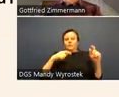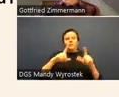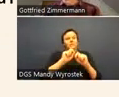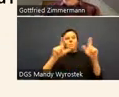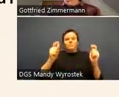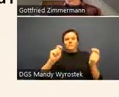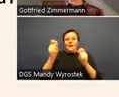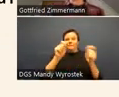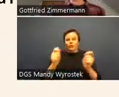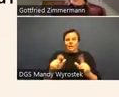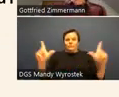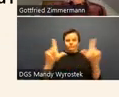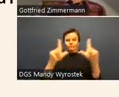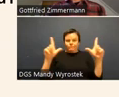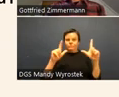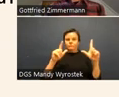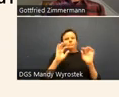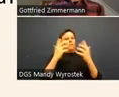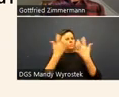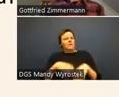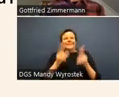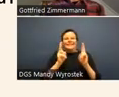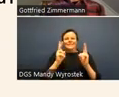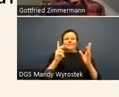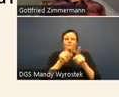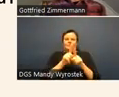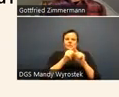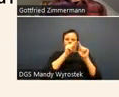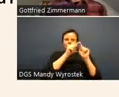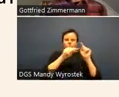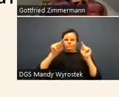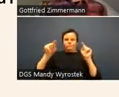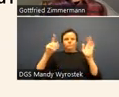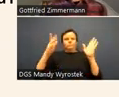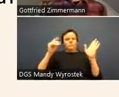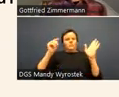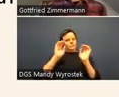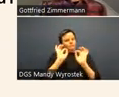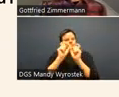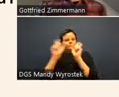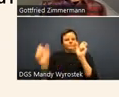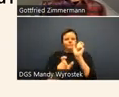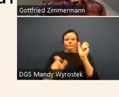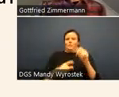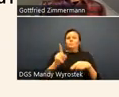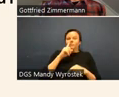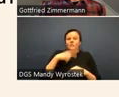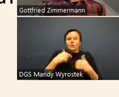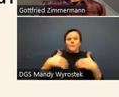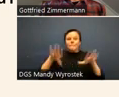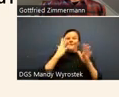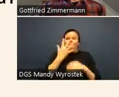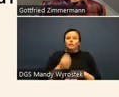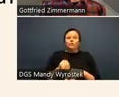ganz groß machen, dass die Buchstaben voneinander einen großen Abstand haben. Das ist alles möglich. Das